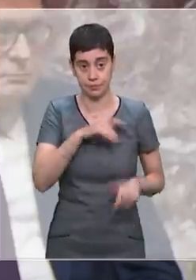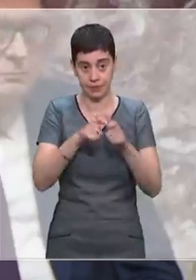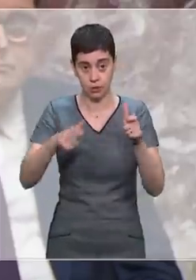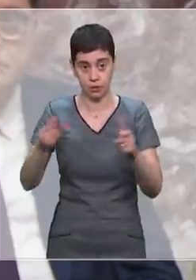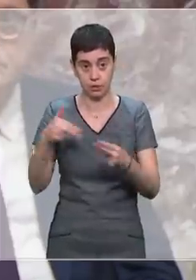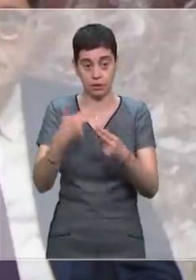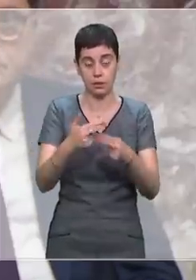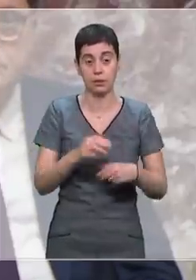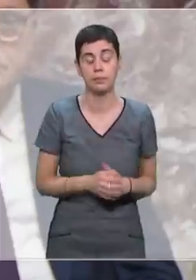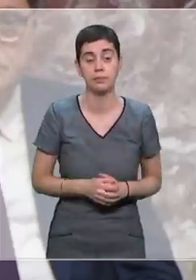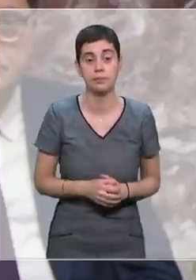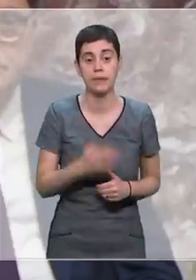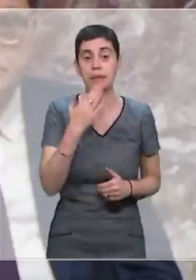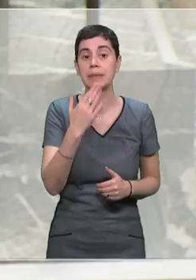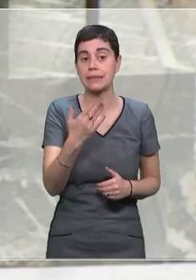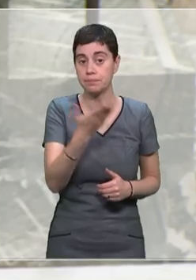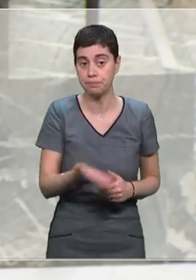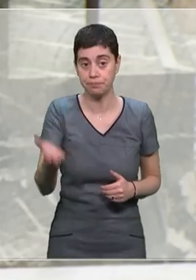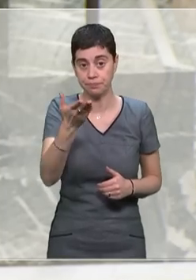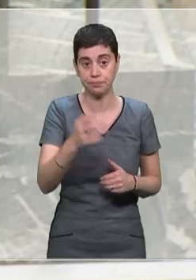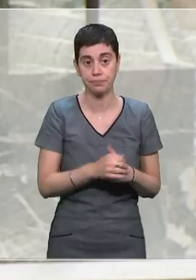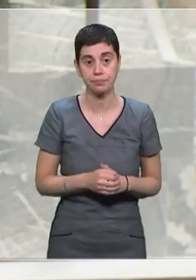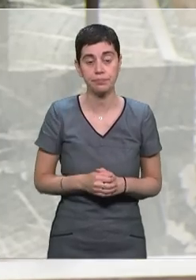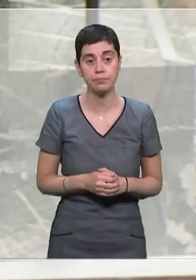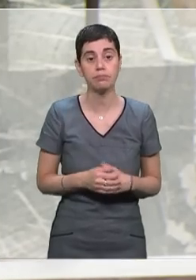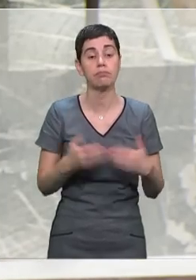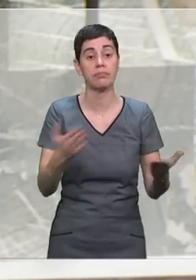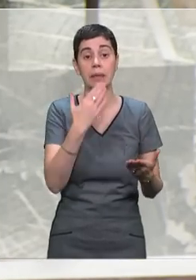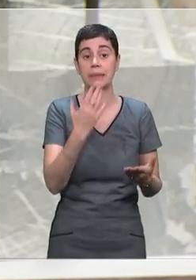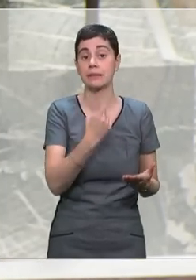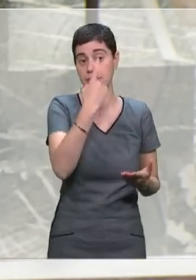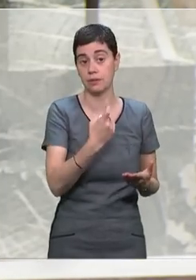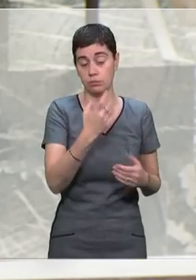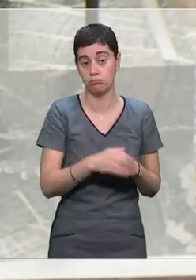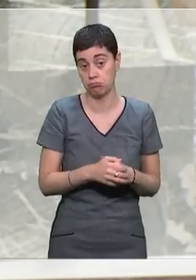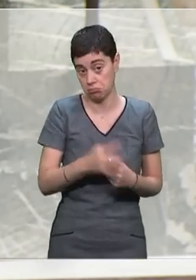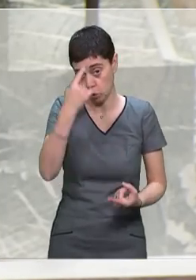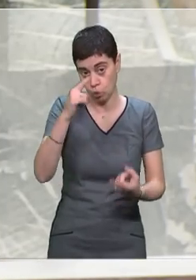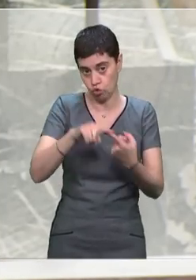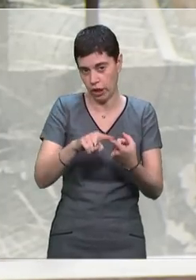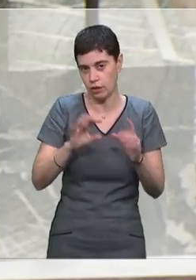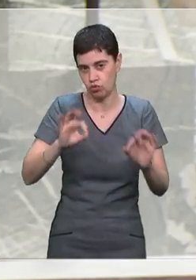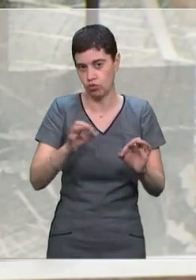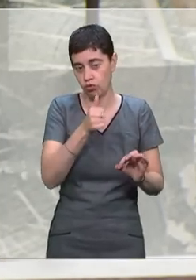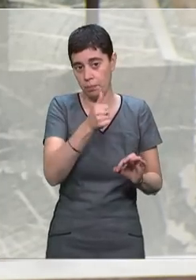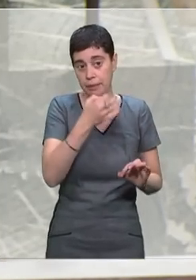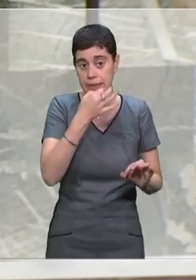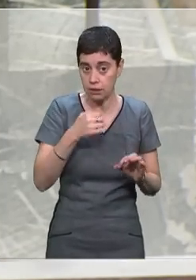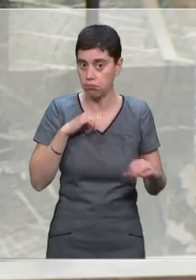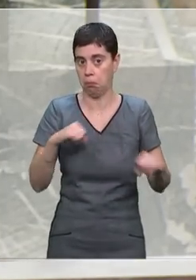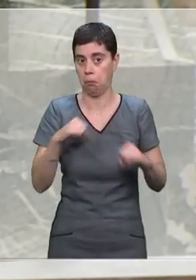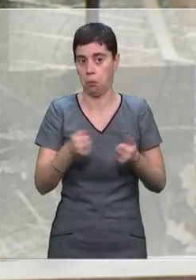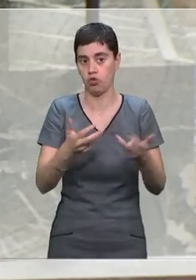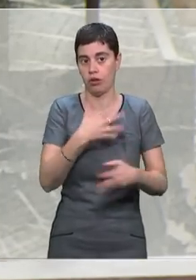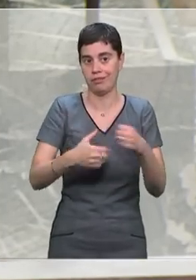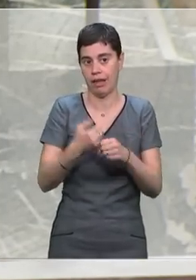Merci Madame la Présidente, Mesdames, Messieurs les députés. Monsieur le député Jean-Luc Fugit, merci pour cette question sur un sujet, vous l'avez dit, qui vous mobilise depuis déjà de nombreuses